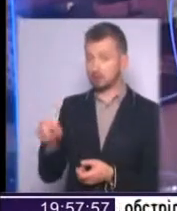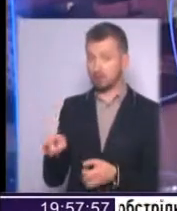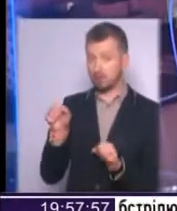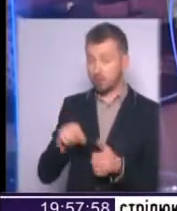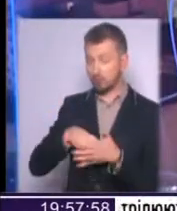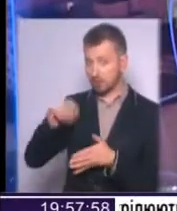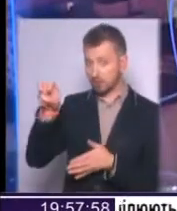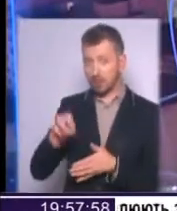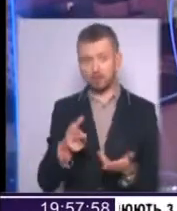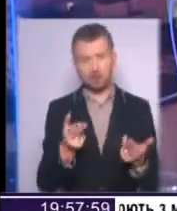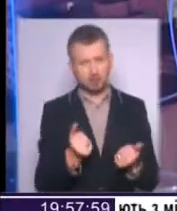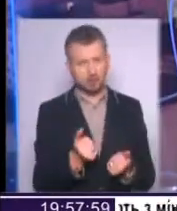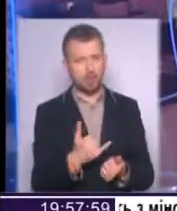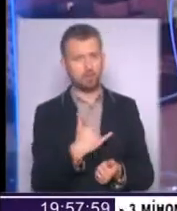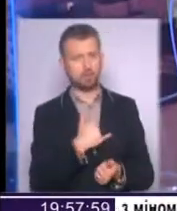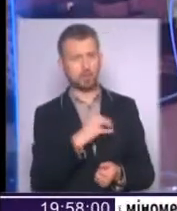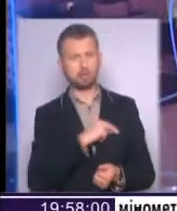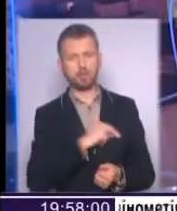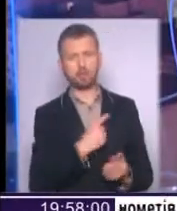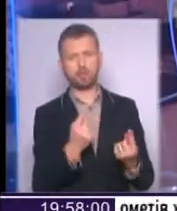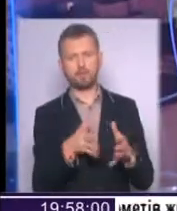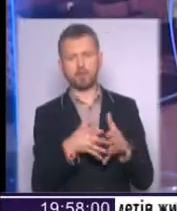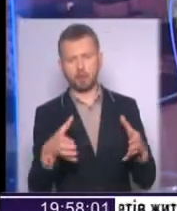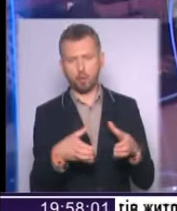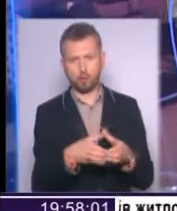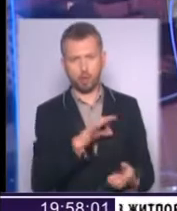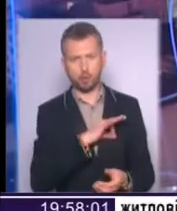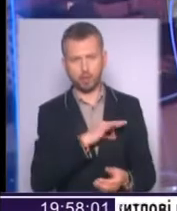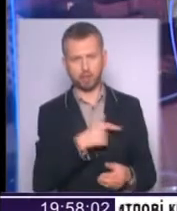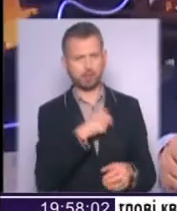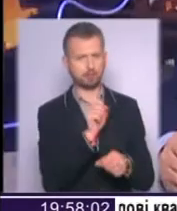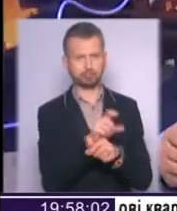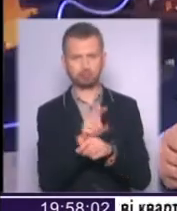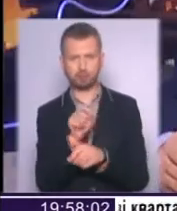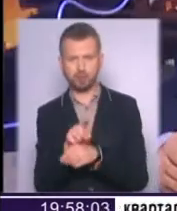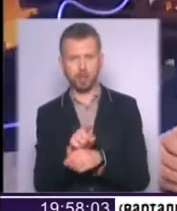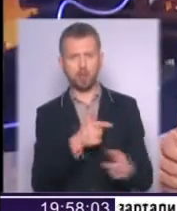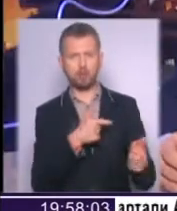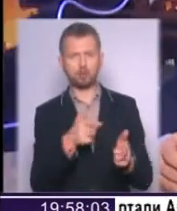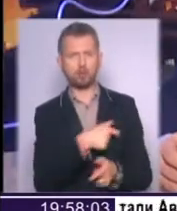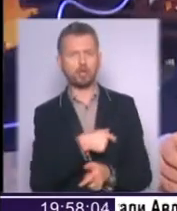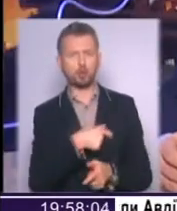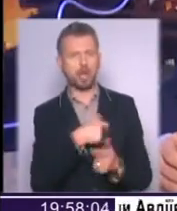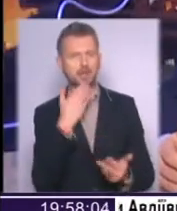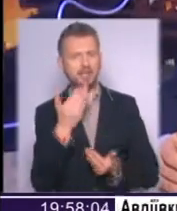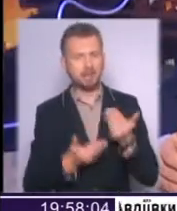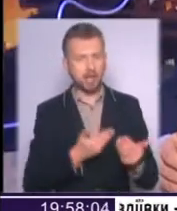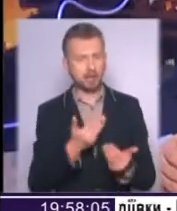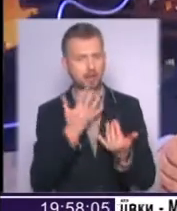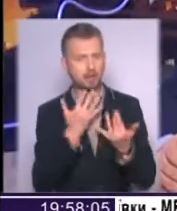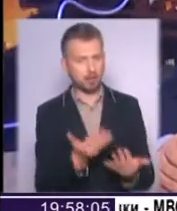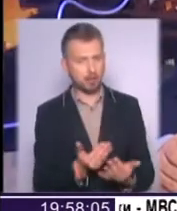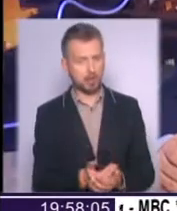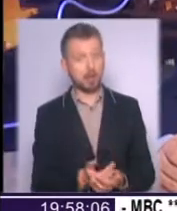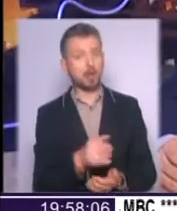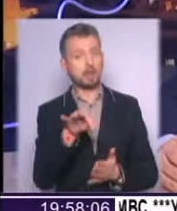ви... Багато дуже. В мене працює велика команда юристів. Я даю доручення, розписую, готуємо депутатські звернення, запити. Зразу хочу вам